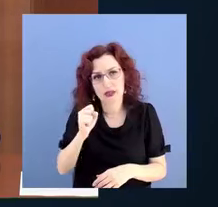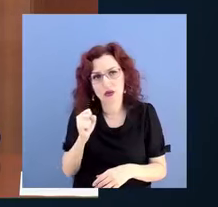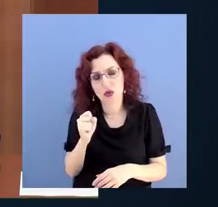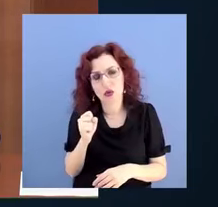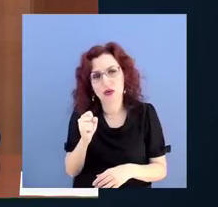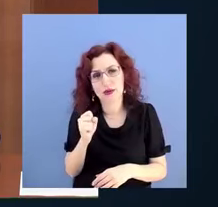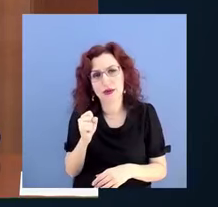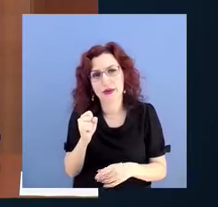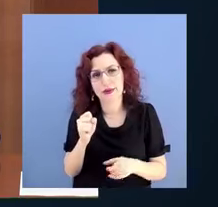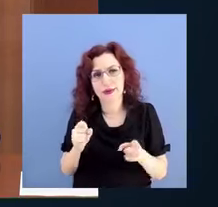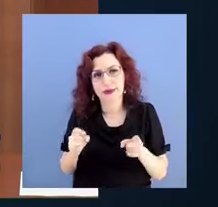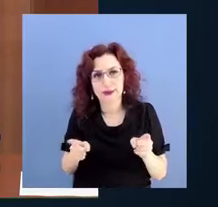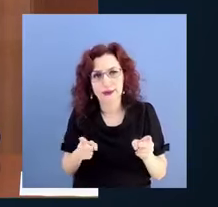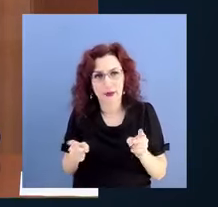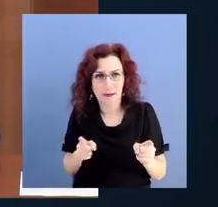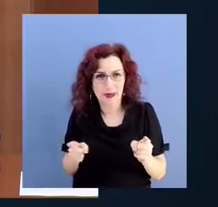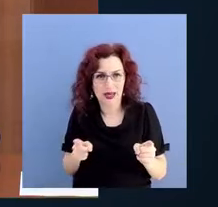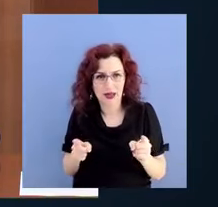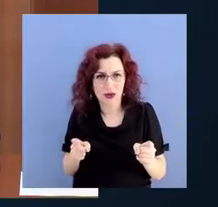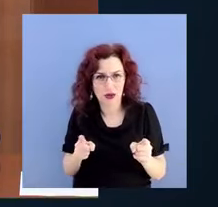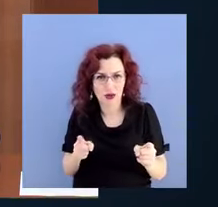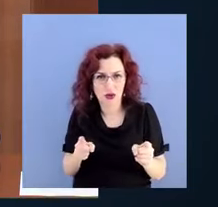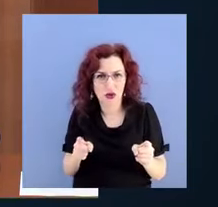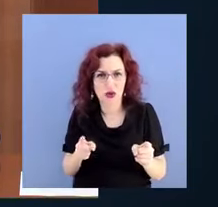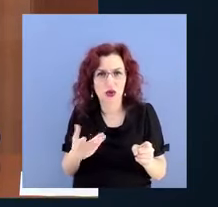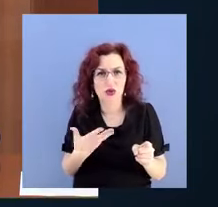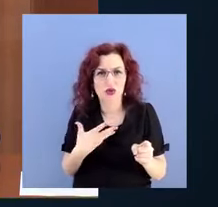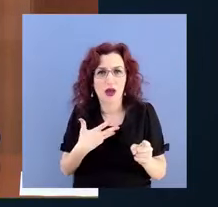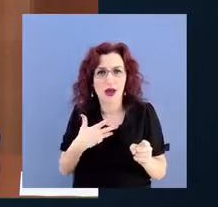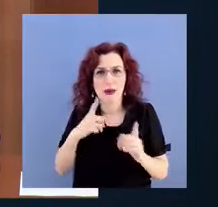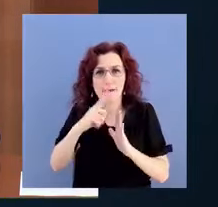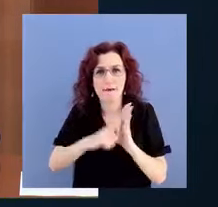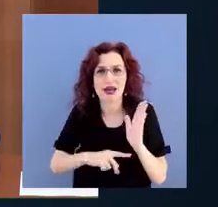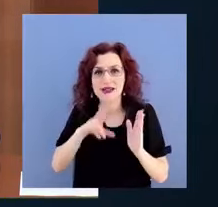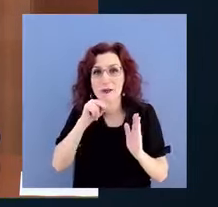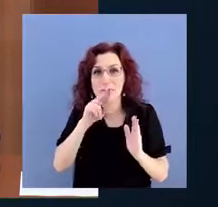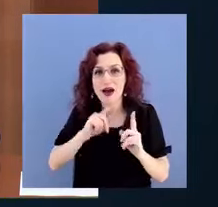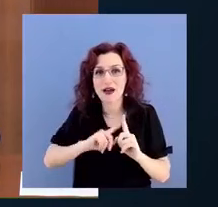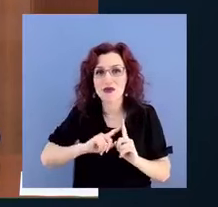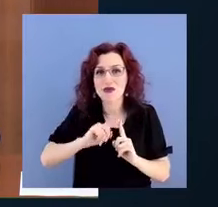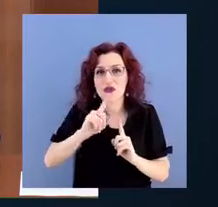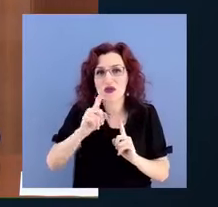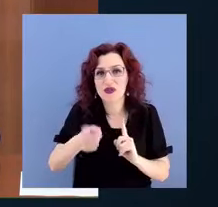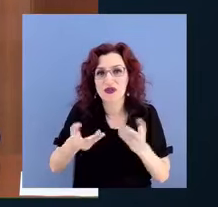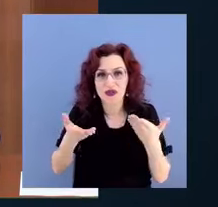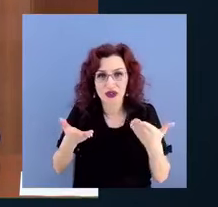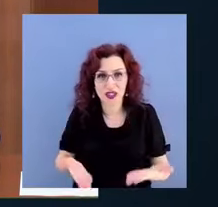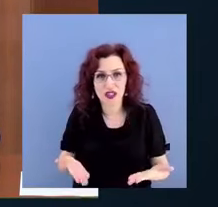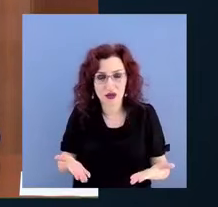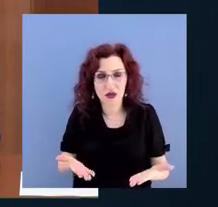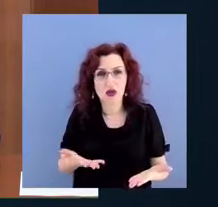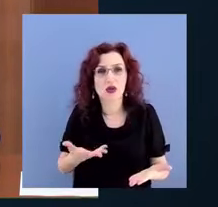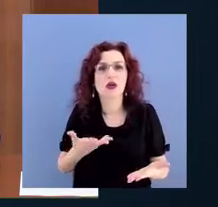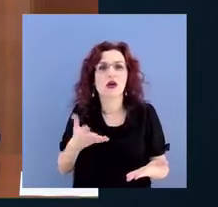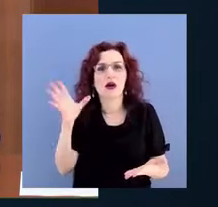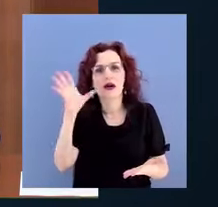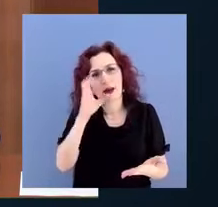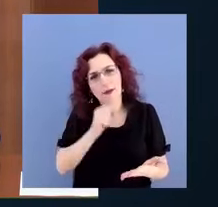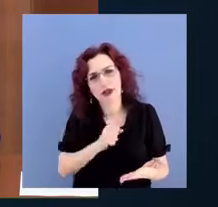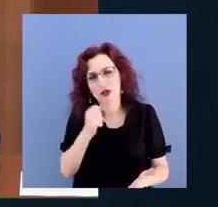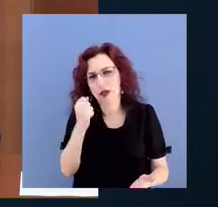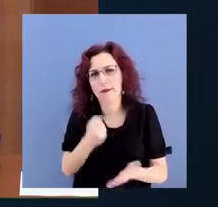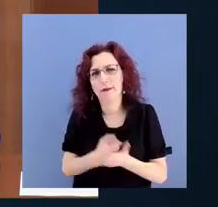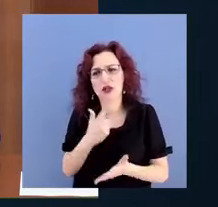la vicenda che abbiamo vissuto da marzo in poi della pandemia di quanto sia necessario essere il più